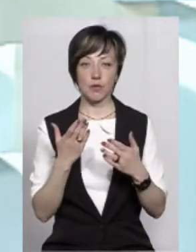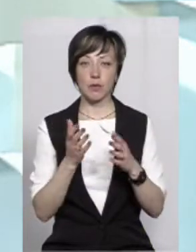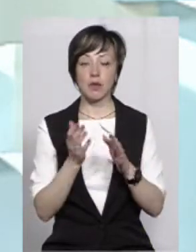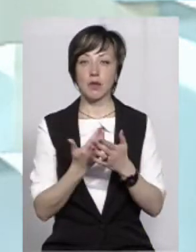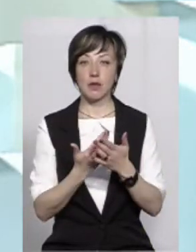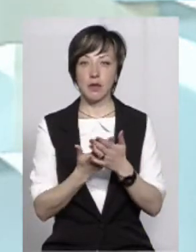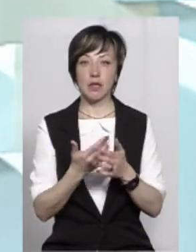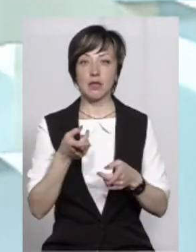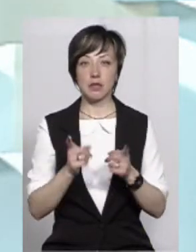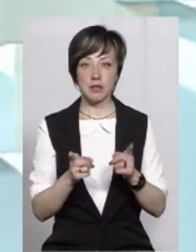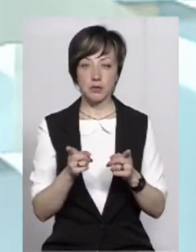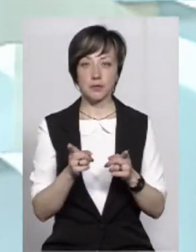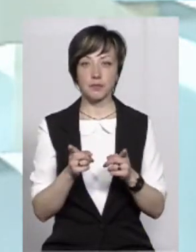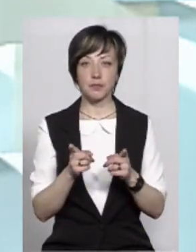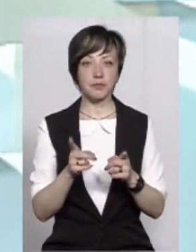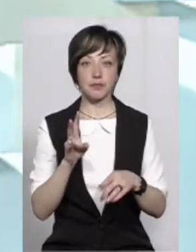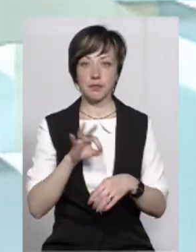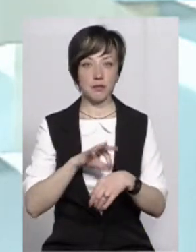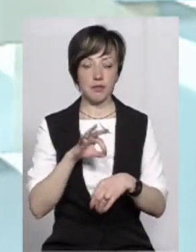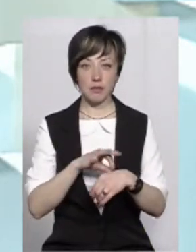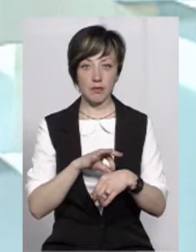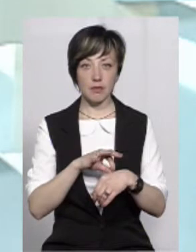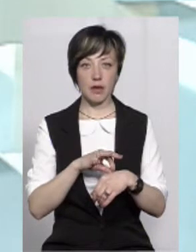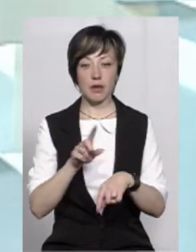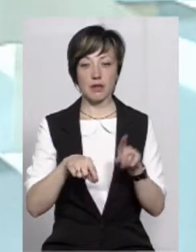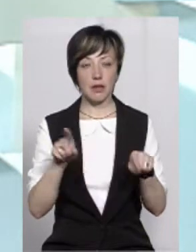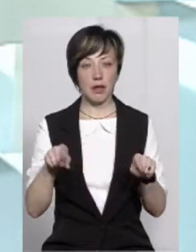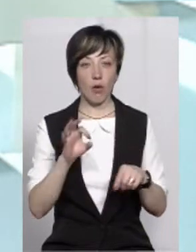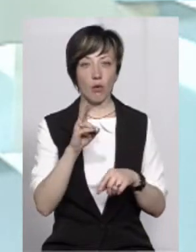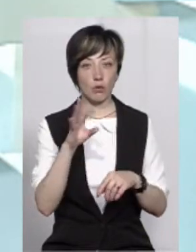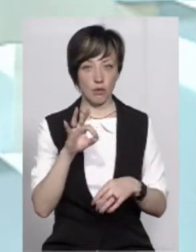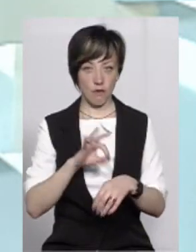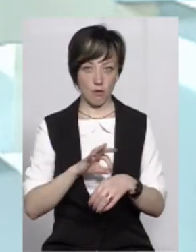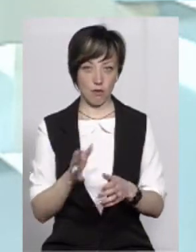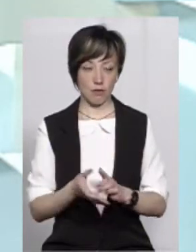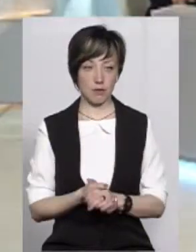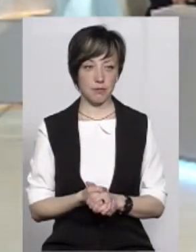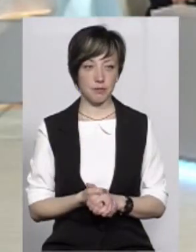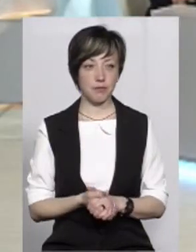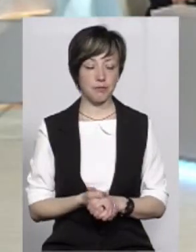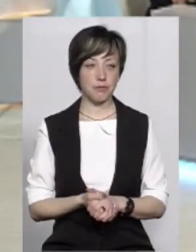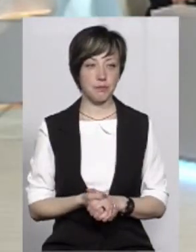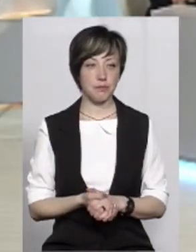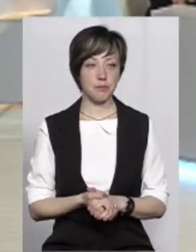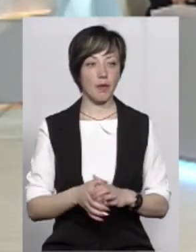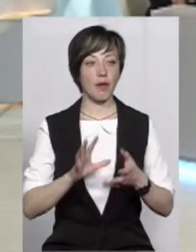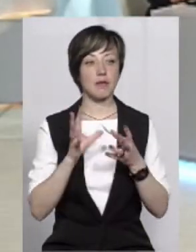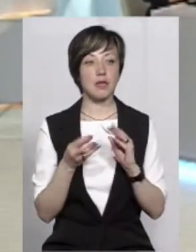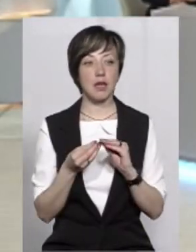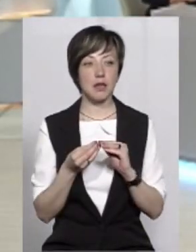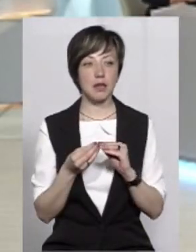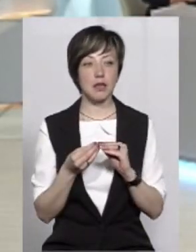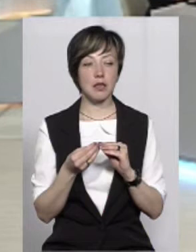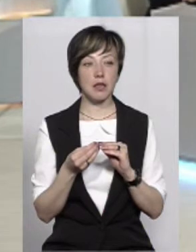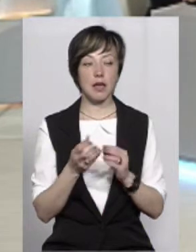що дійсно стерилізована тварина не хворіє на деякі онкологічні хвороби. А взагалі, от